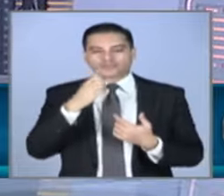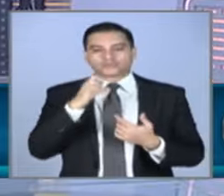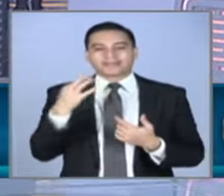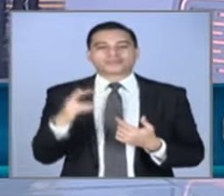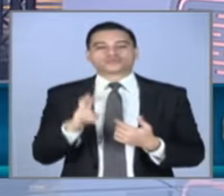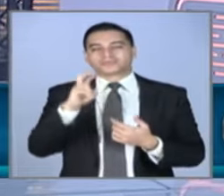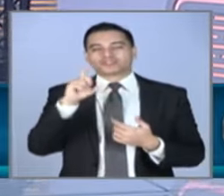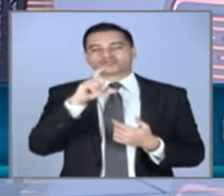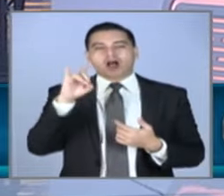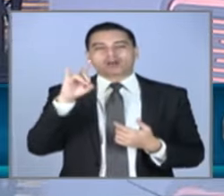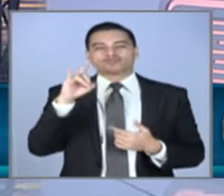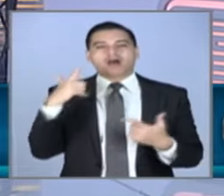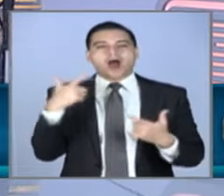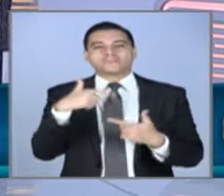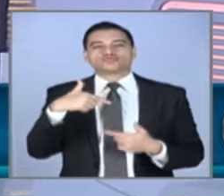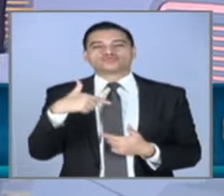1973؟